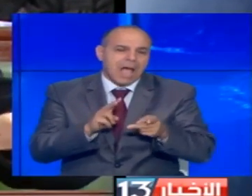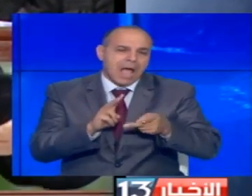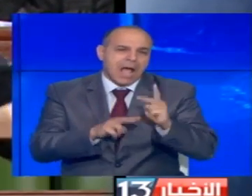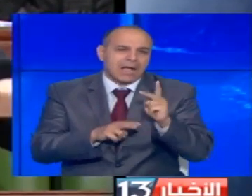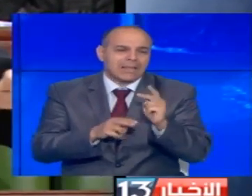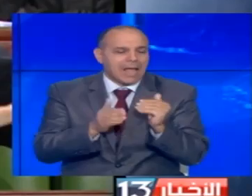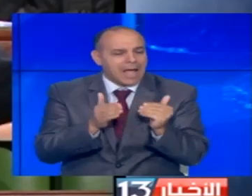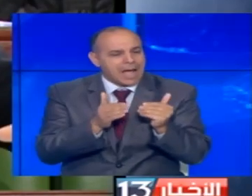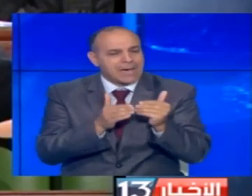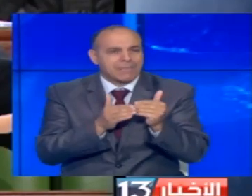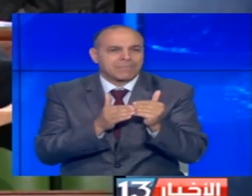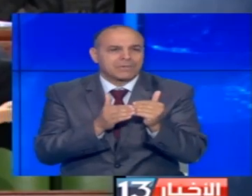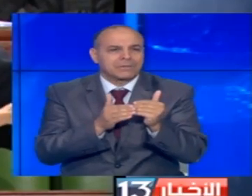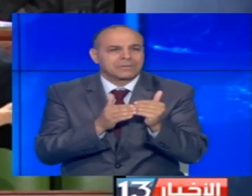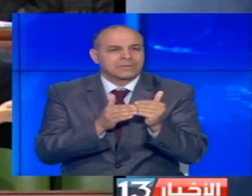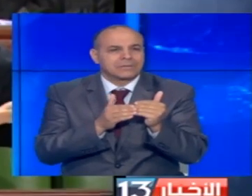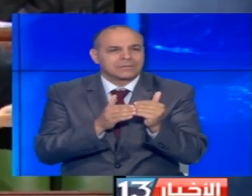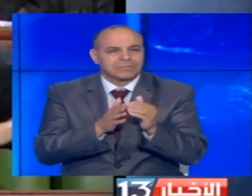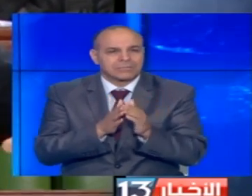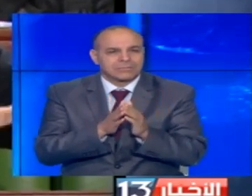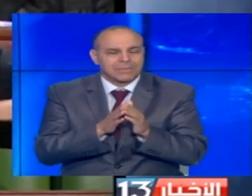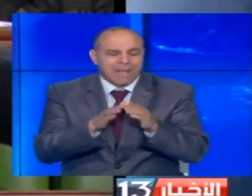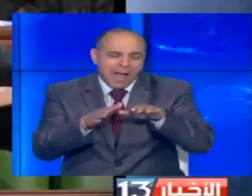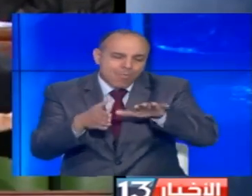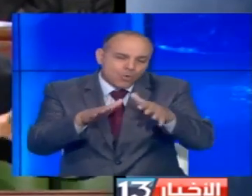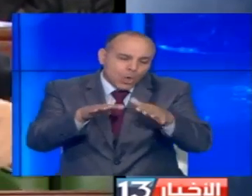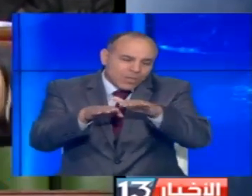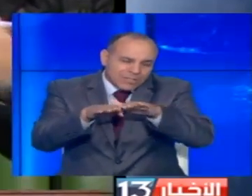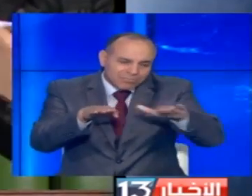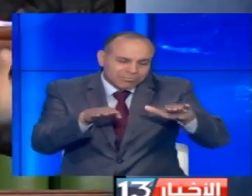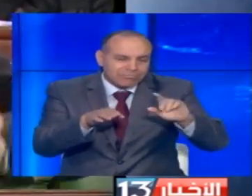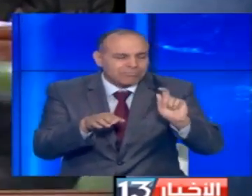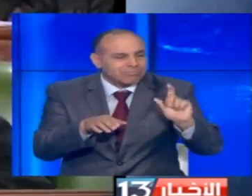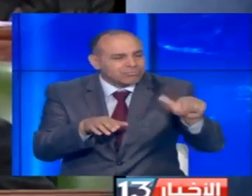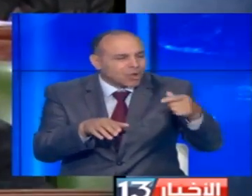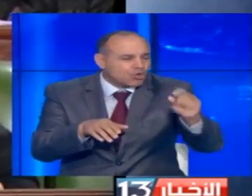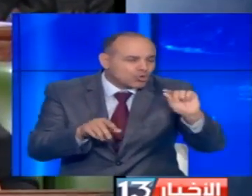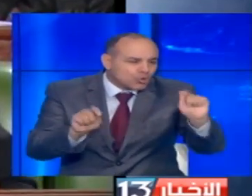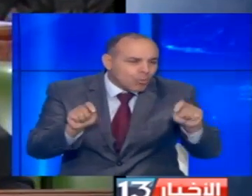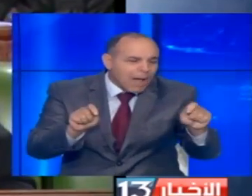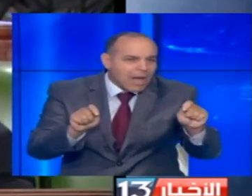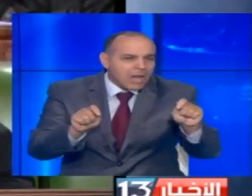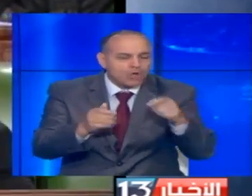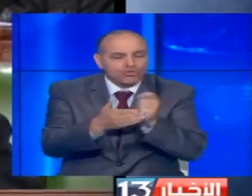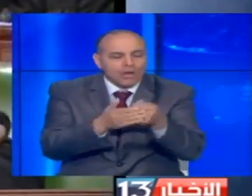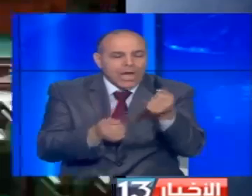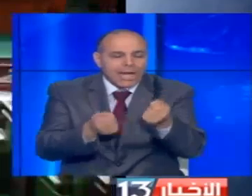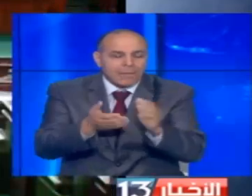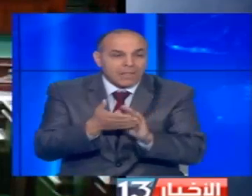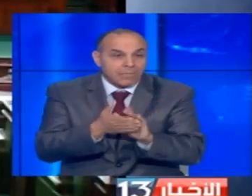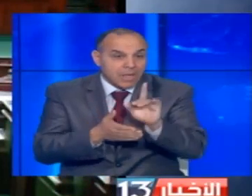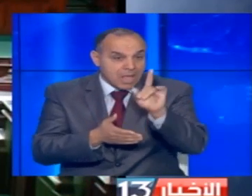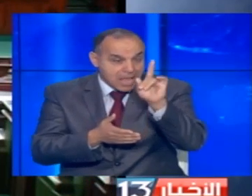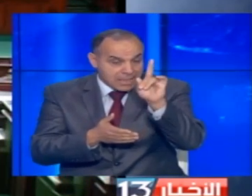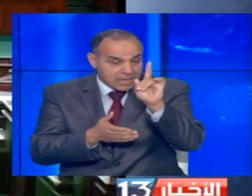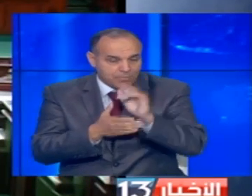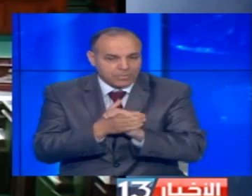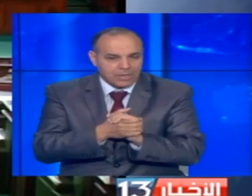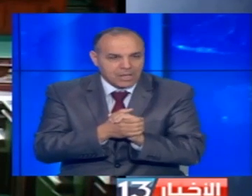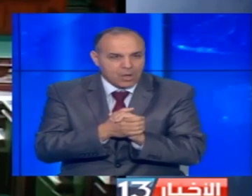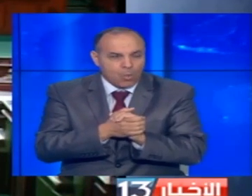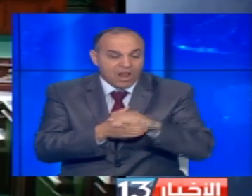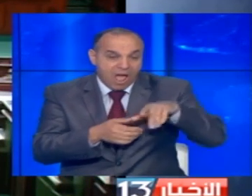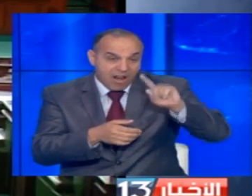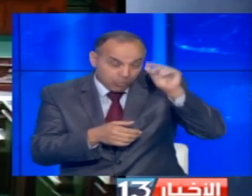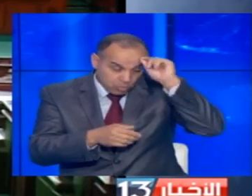قرب من المتوسطي الحال لاقتناء السياره هذ خاصه وان انزلاق